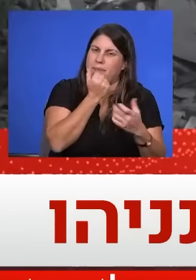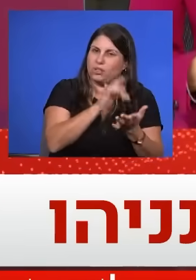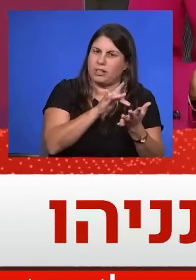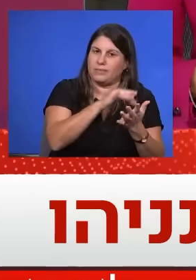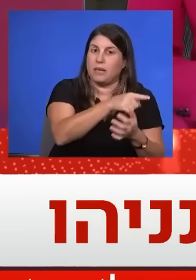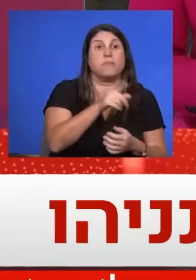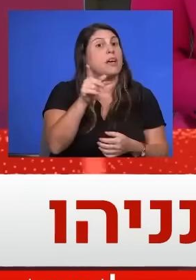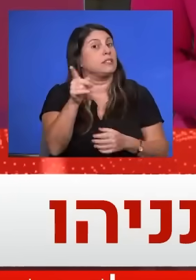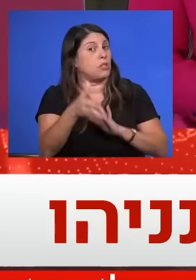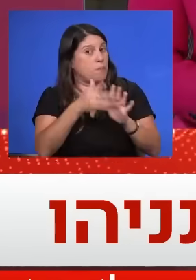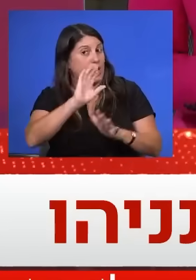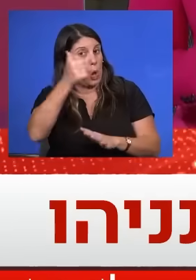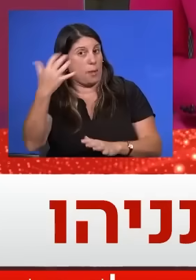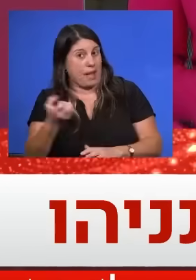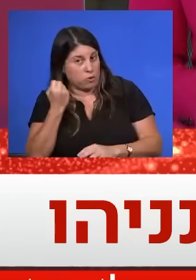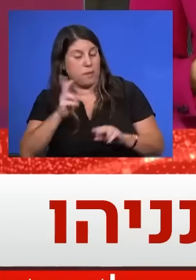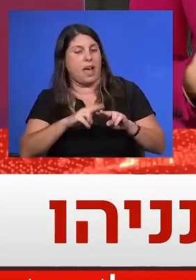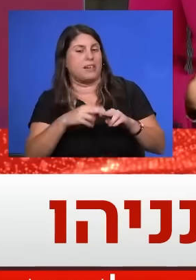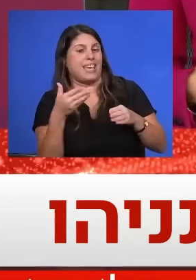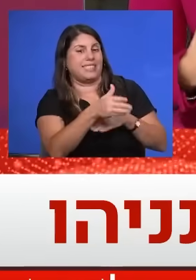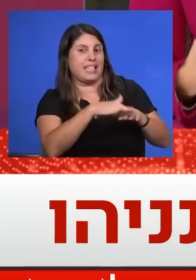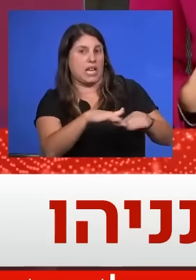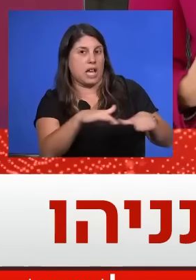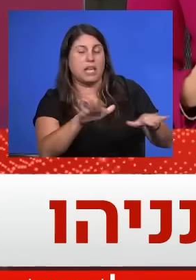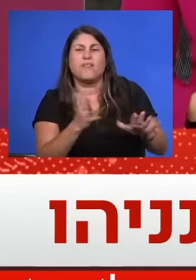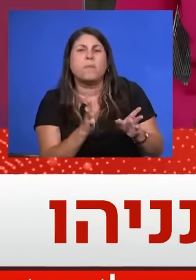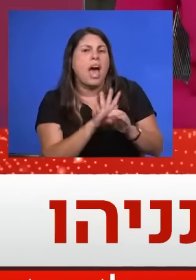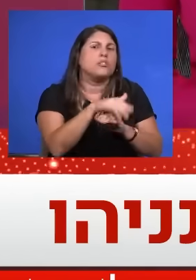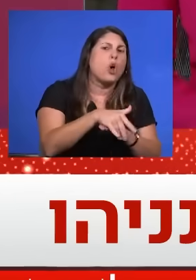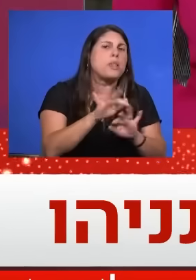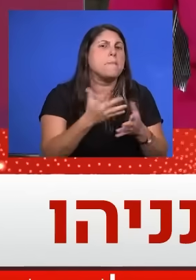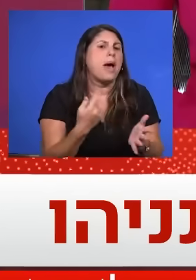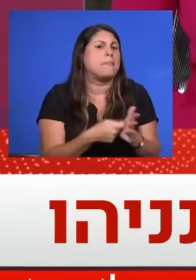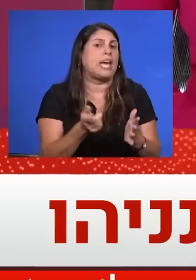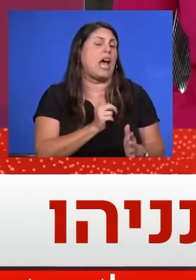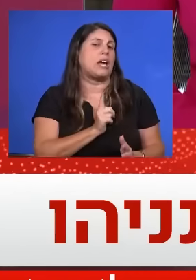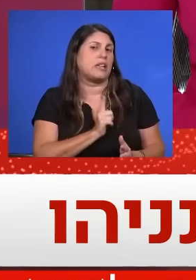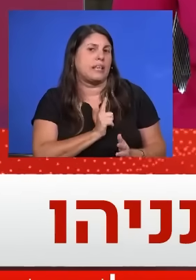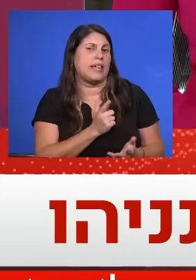כך כניסה הקרקעית. מה ההשלכות, אבל מה המחיר של המתנה, של עיכוב של התמרון הקרקעי?